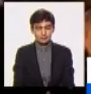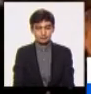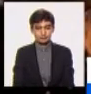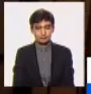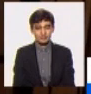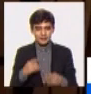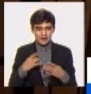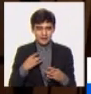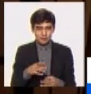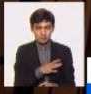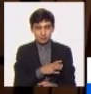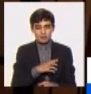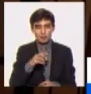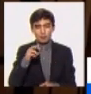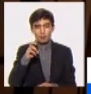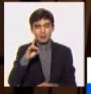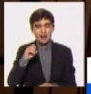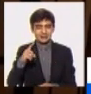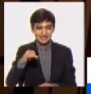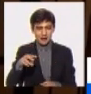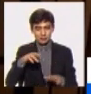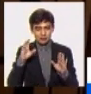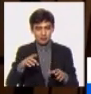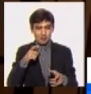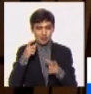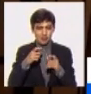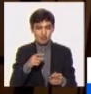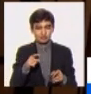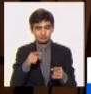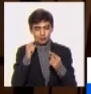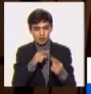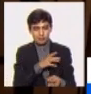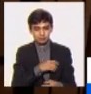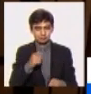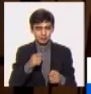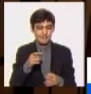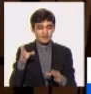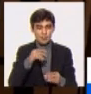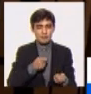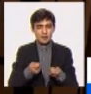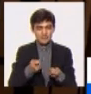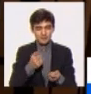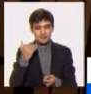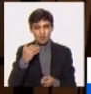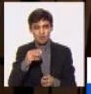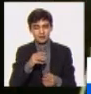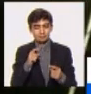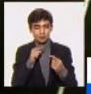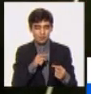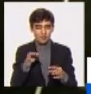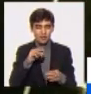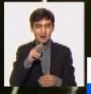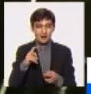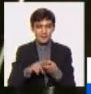Нервы сдают и у бразильцев. Жители крупных городов устроили сковородочный протест. Они недовольны правительственными мерами по борьбе с